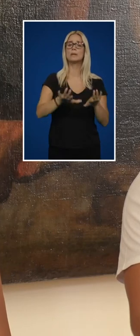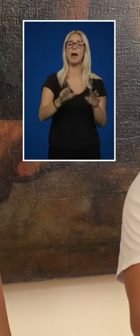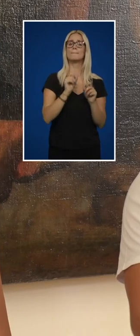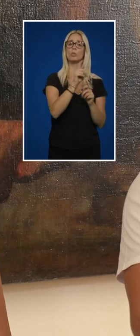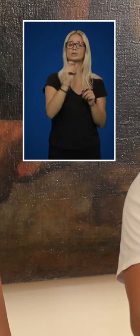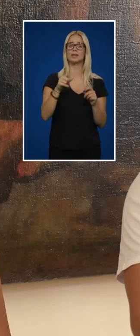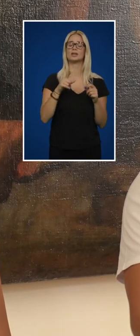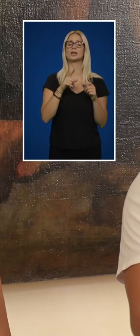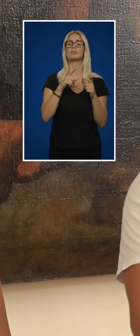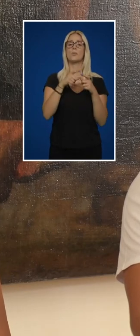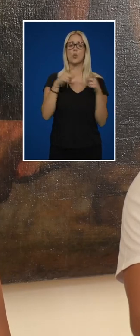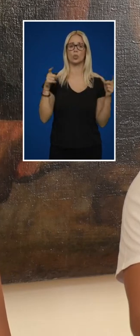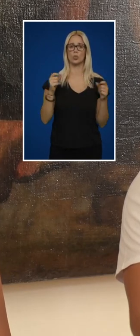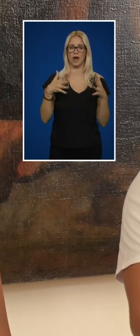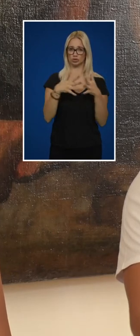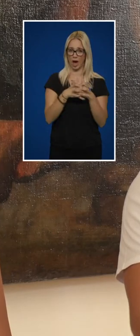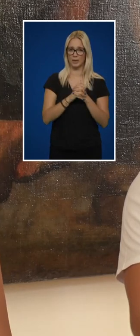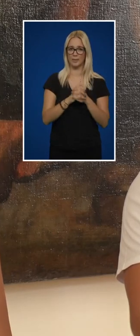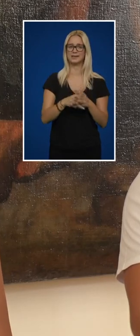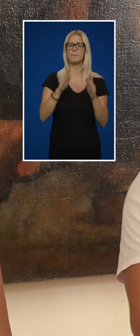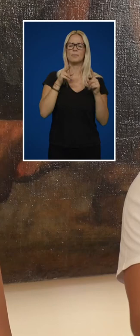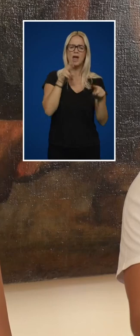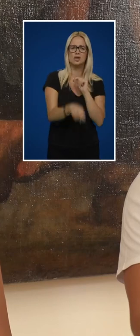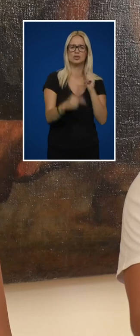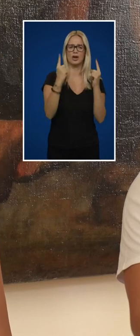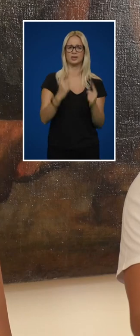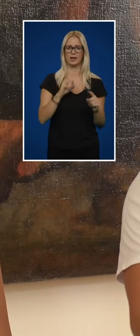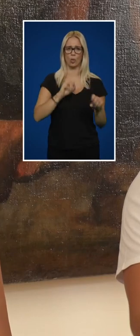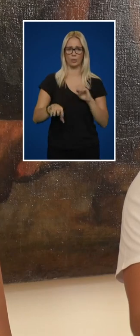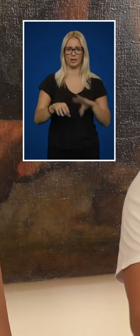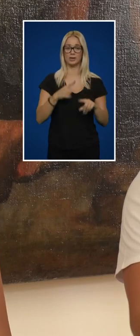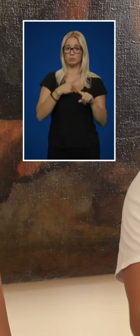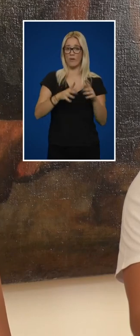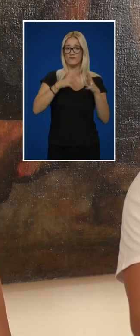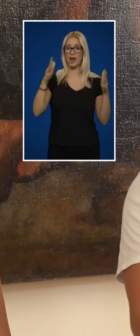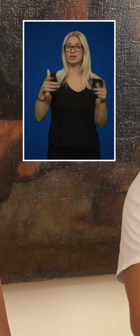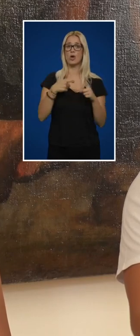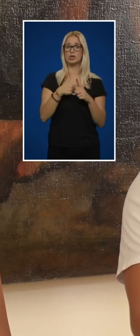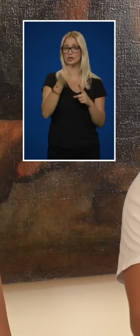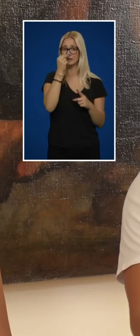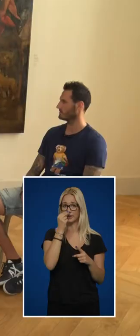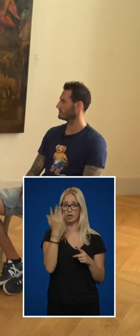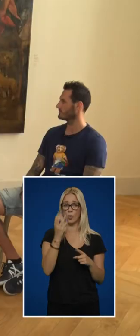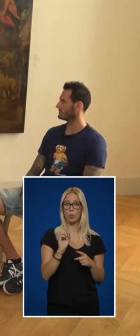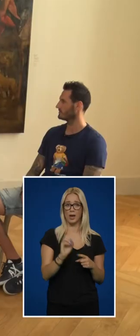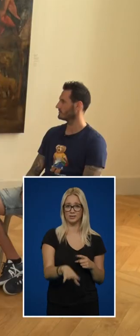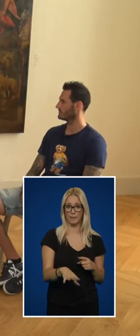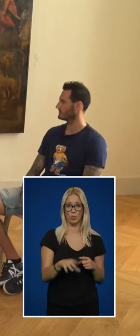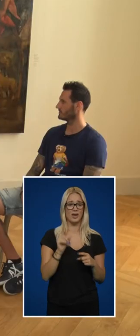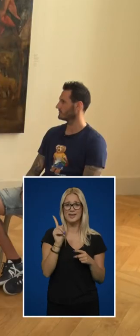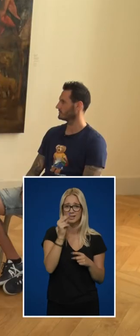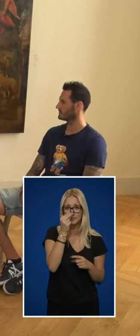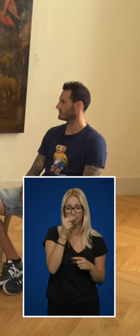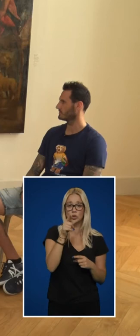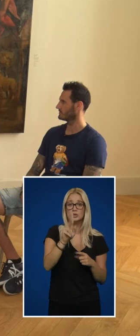građanima, spriječiti nastanak otpada. Jer velika količina smeća koju bacamo u otpad u biti nije